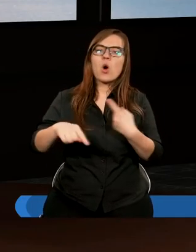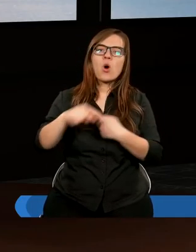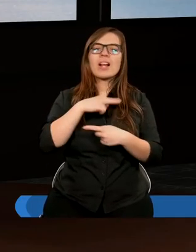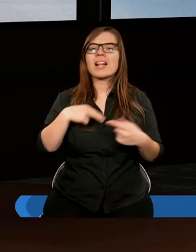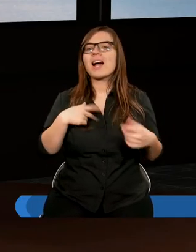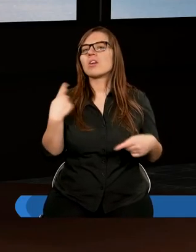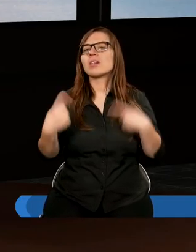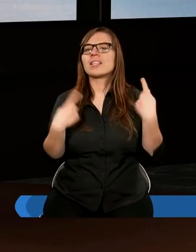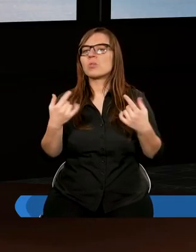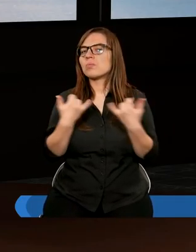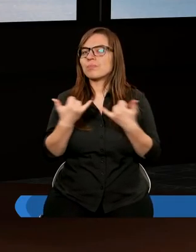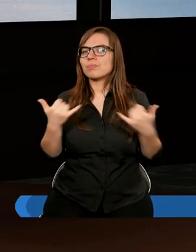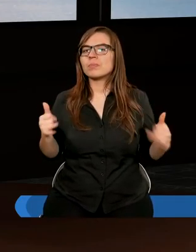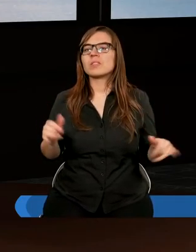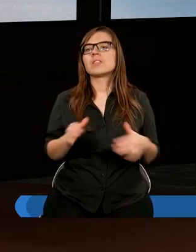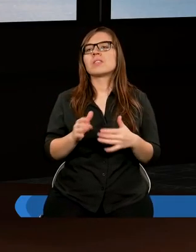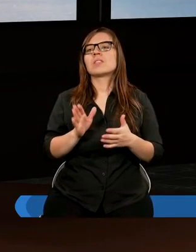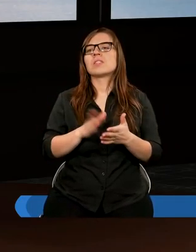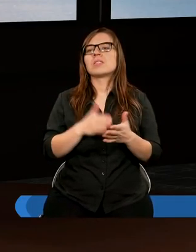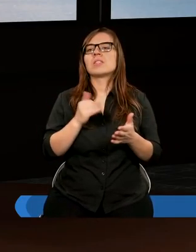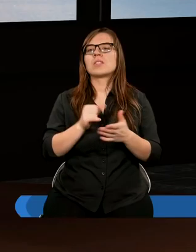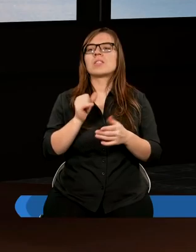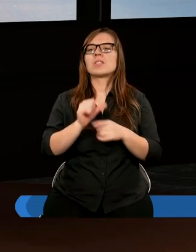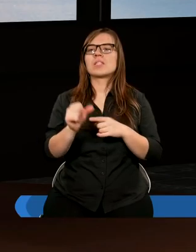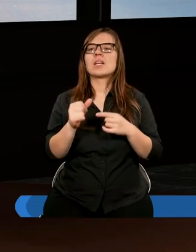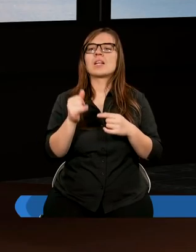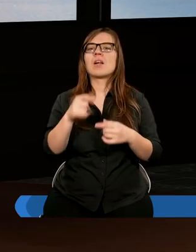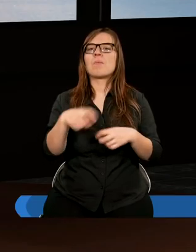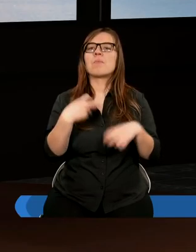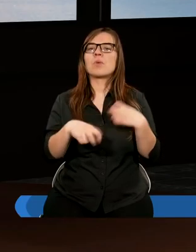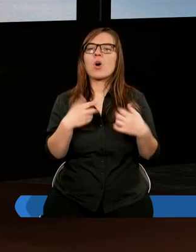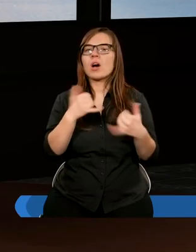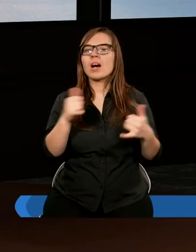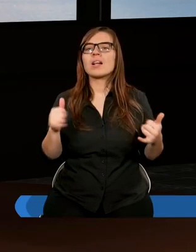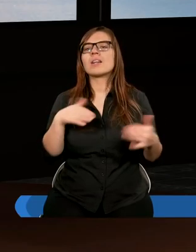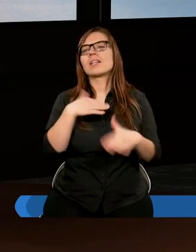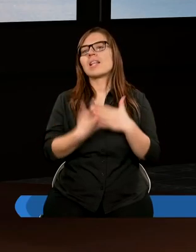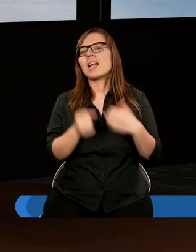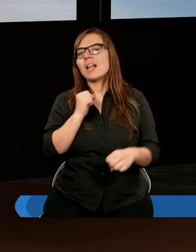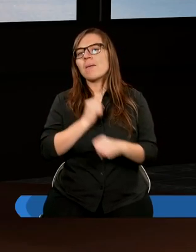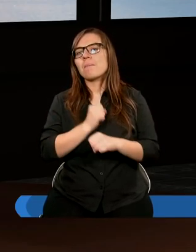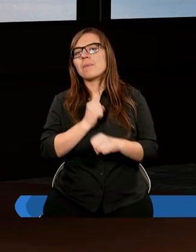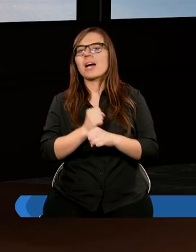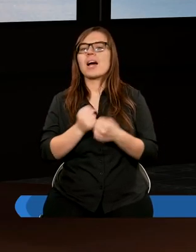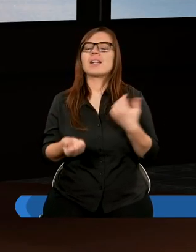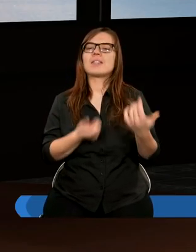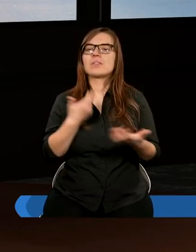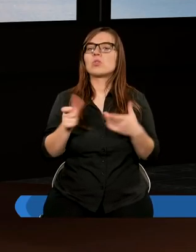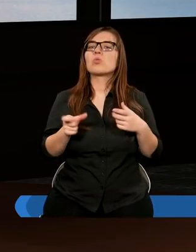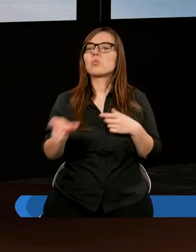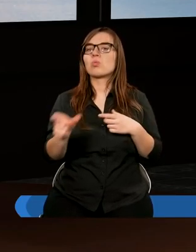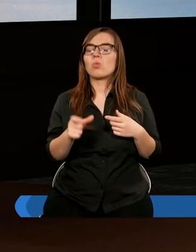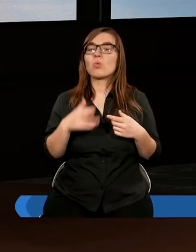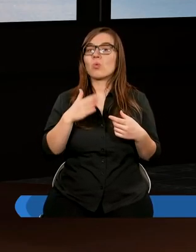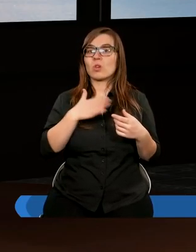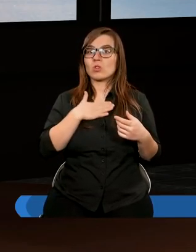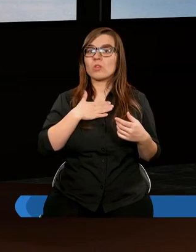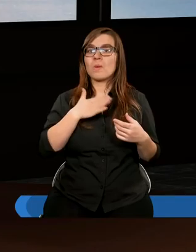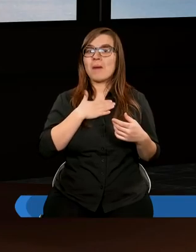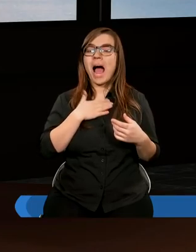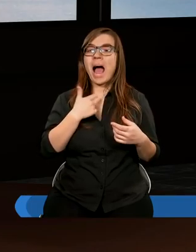sytuacje. Kurs Franka teraz w Polsce jako problem, strata pracy. Jeżeli dług nam wisi nad